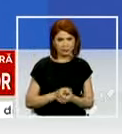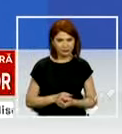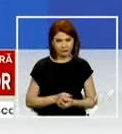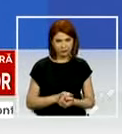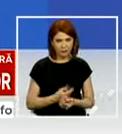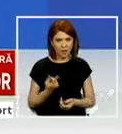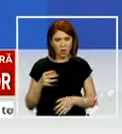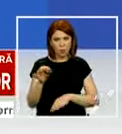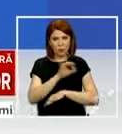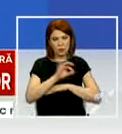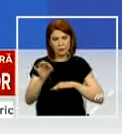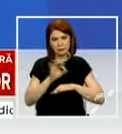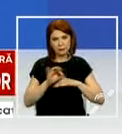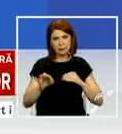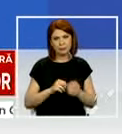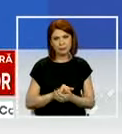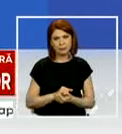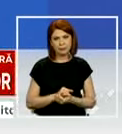O strategie